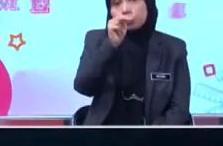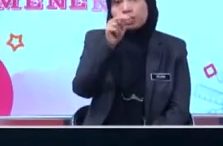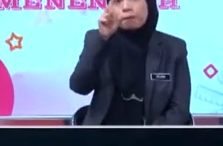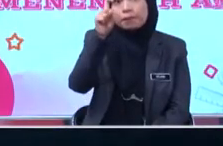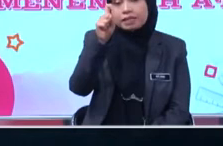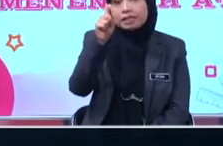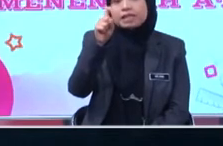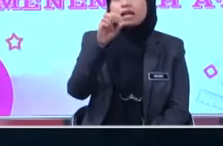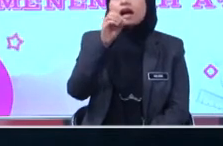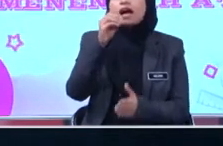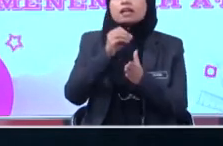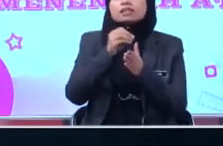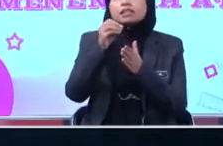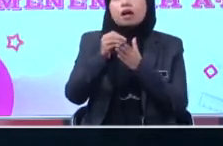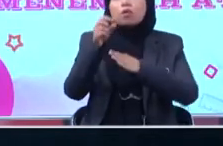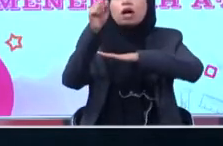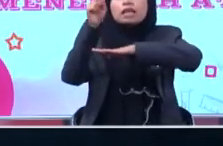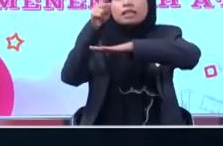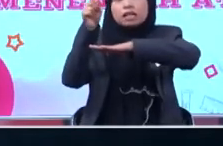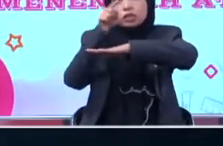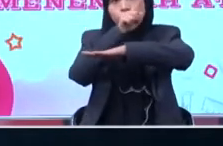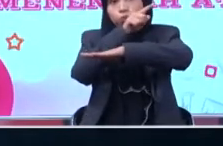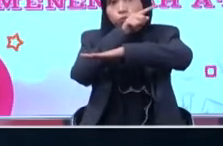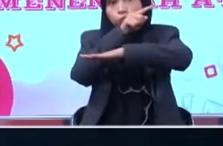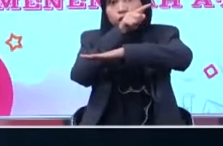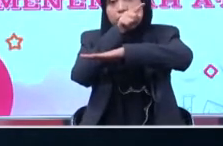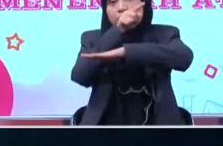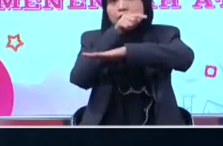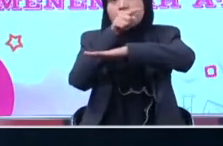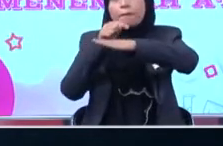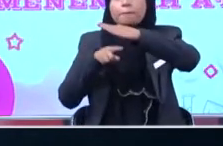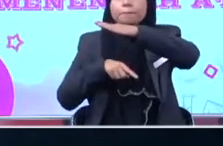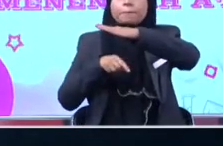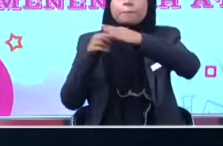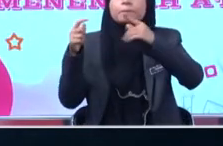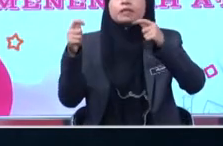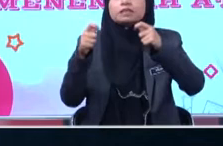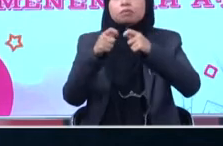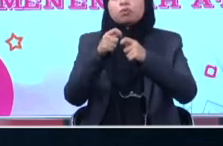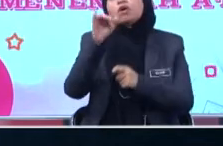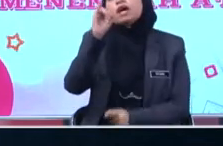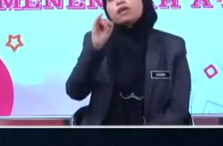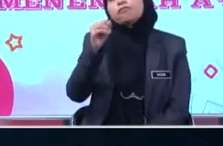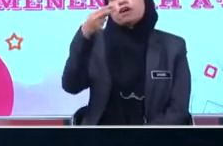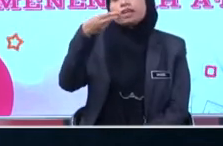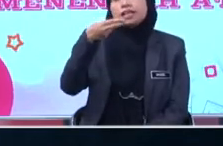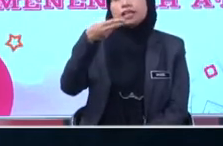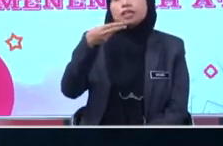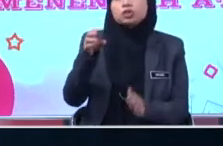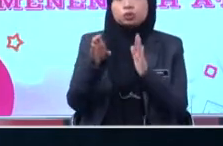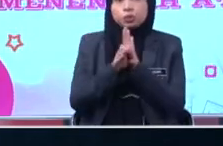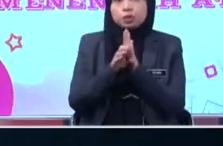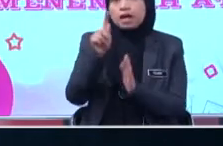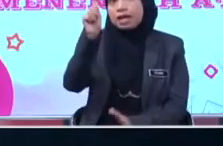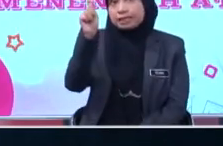tanwin bertemu dengan 15 hukum ikhfa Haqiqi casual contoh Kiting or of the